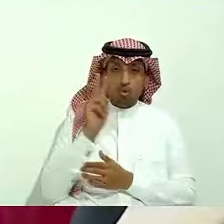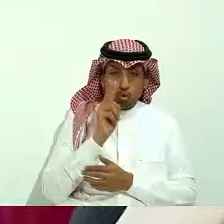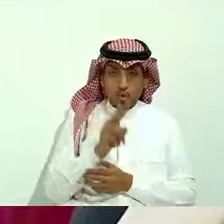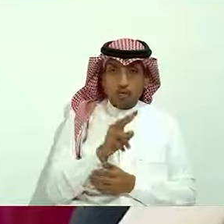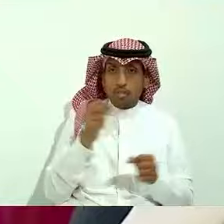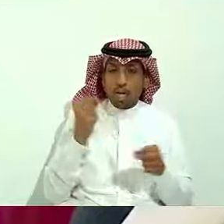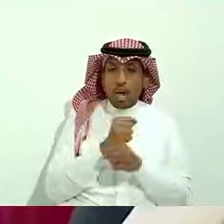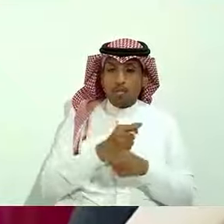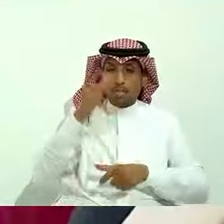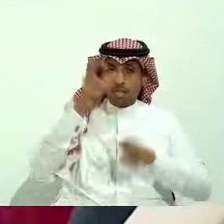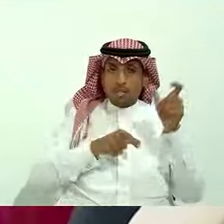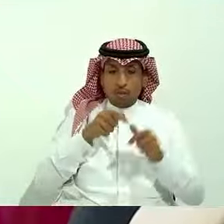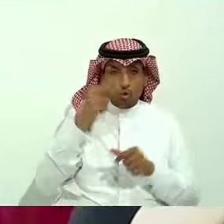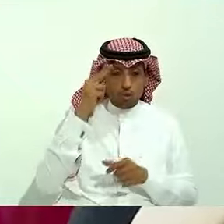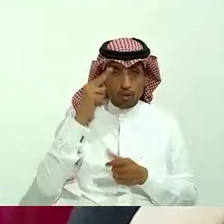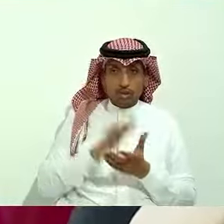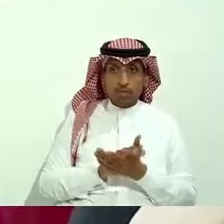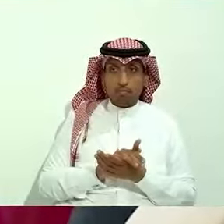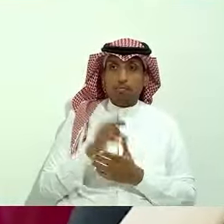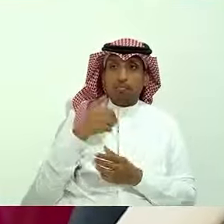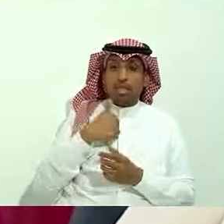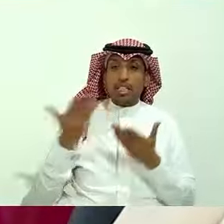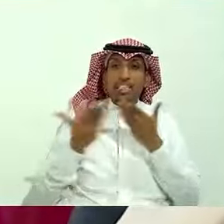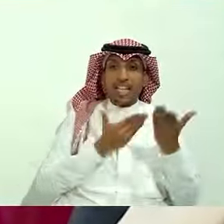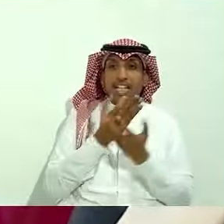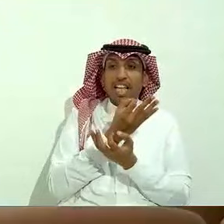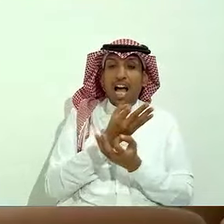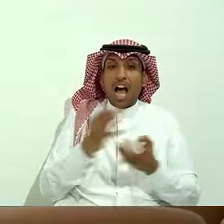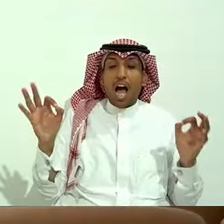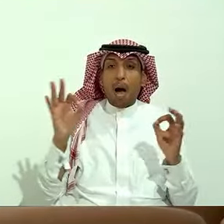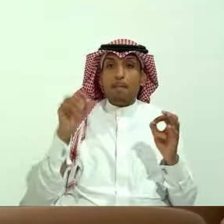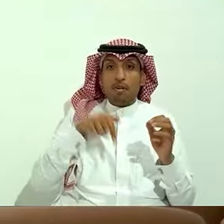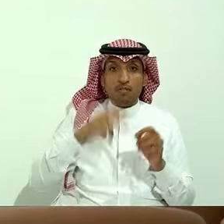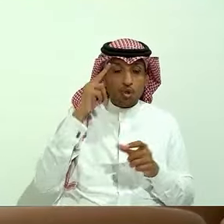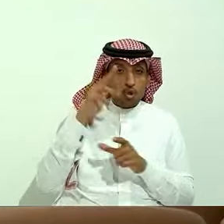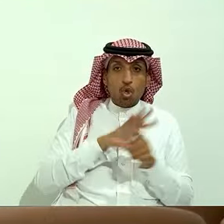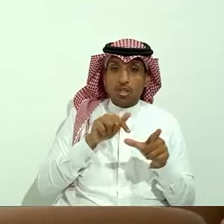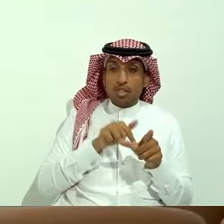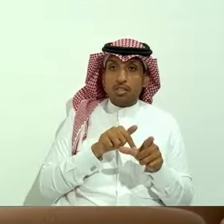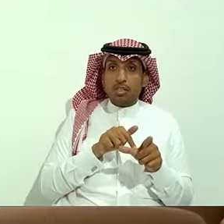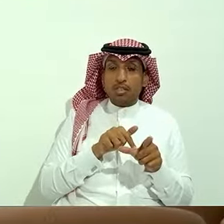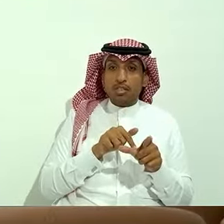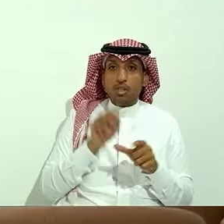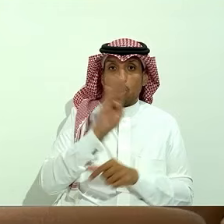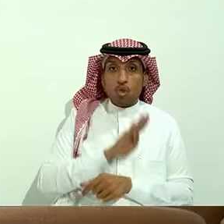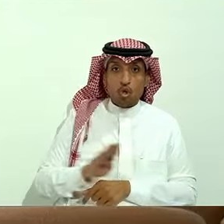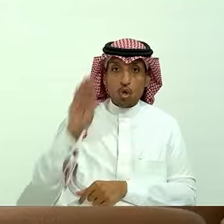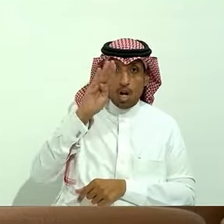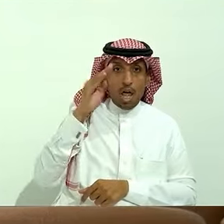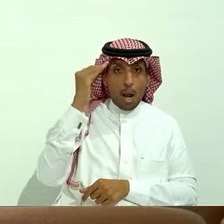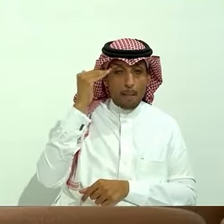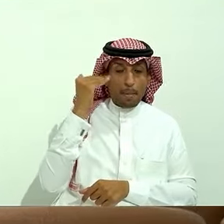نطاق الازياء خارج المملكه. انا درستي الازياء كلها بالمملكه، ما درست برا. ما درستي برا؟ كليات البنات